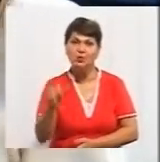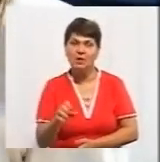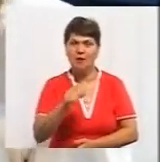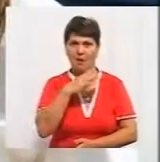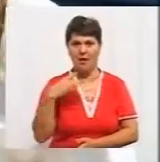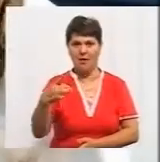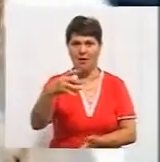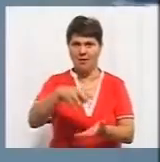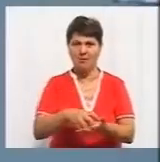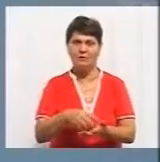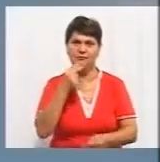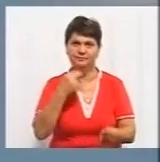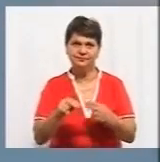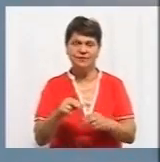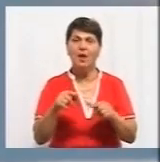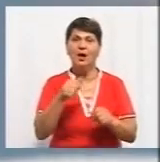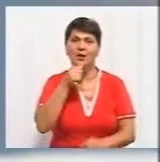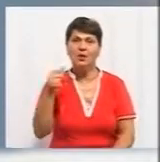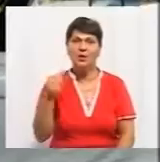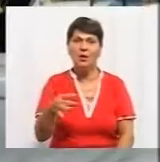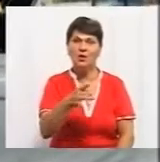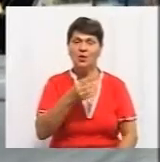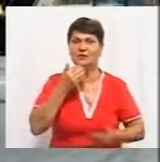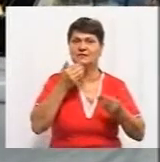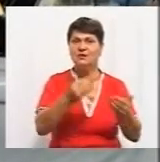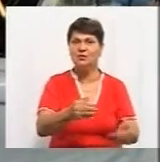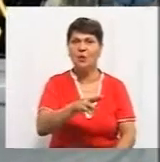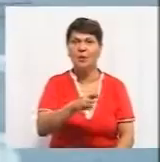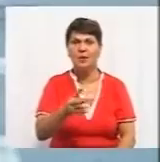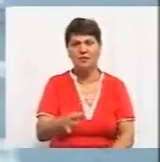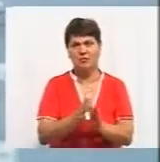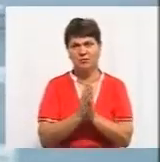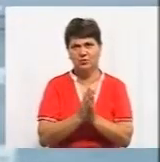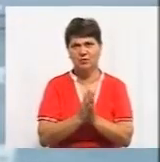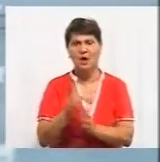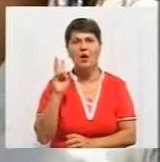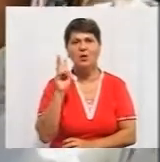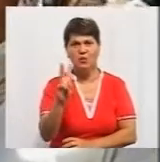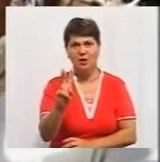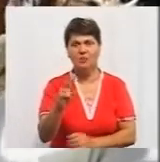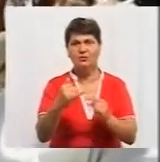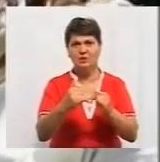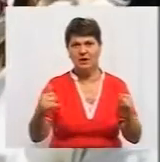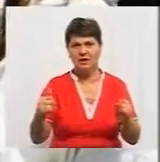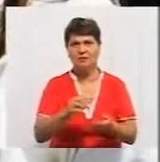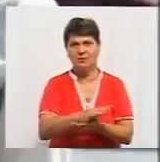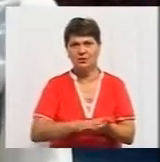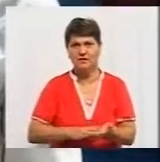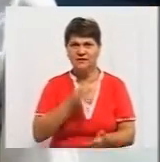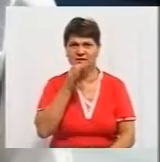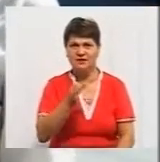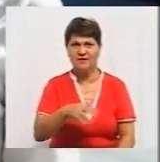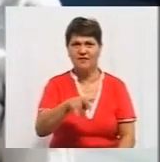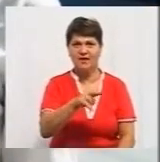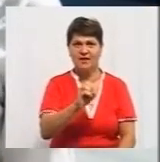це вже набагато краще. Торік мешканці мікрорайону звернулися до мерії з проханням продовжити тролейбусну лінію, додає Дешкант. Ми